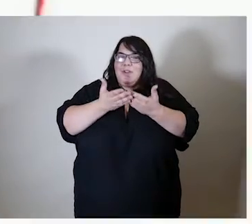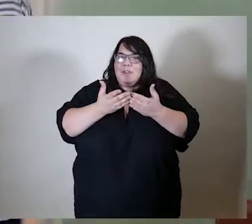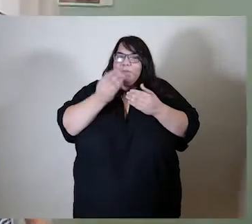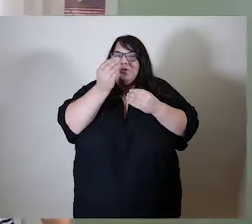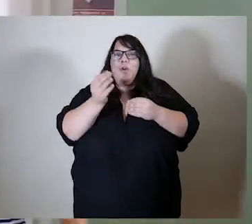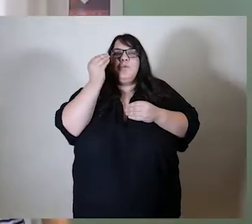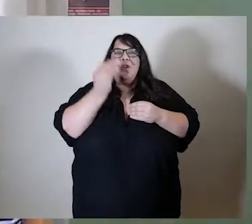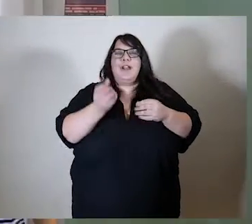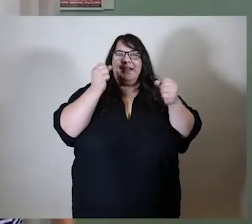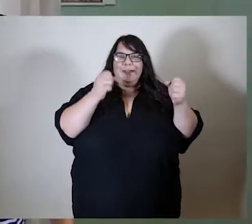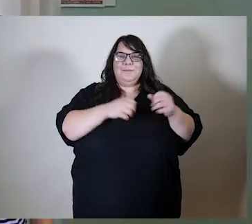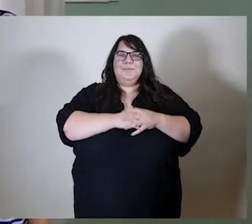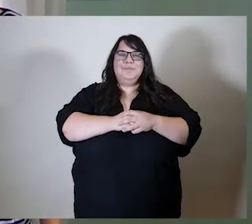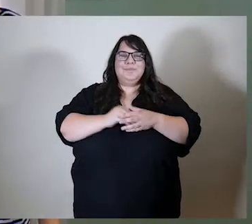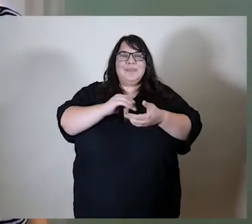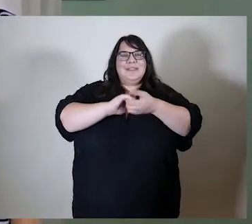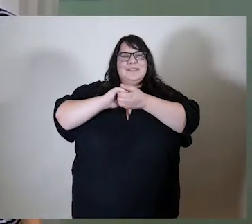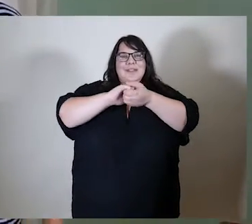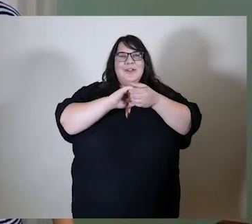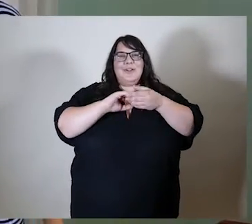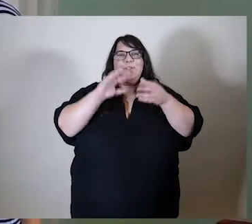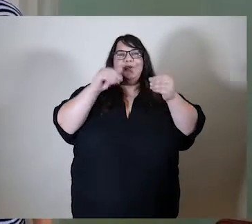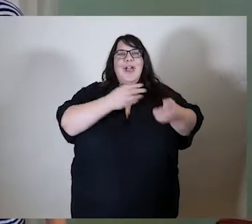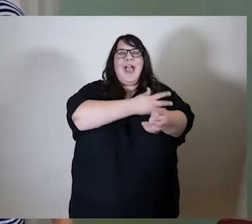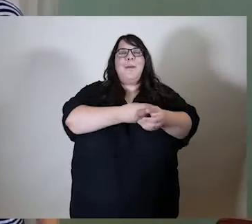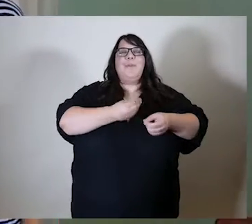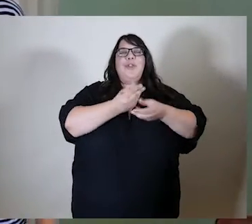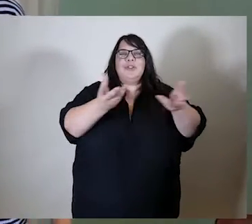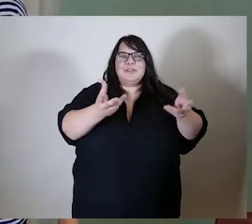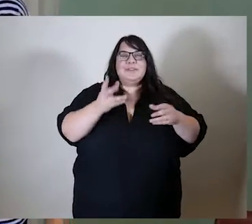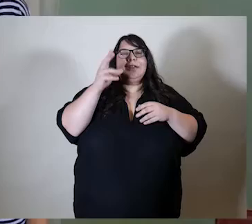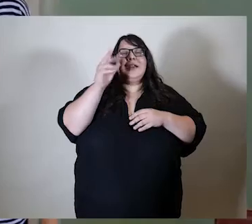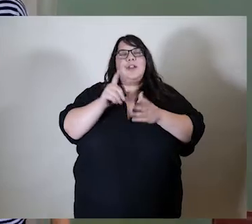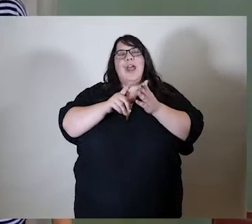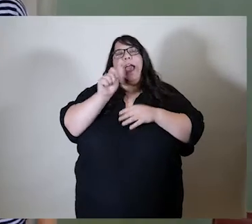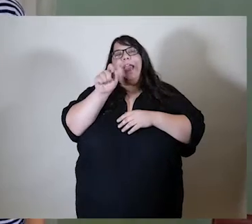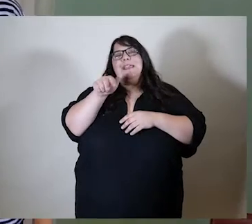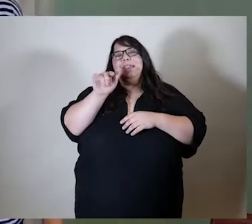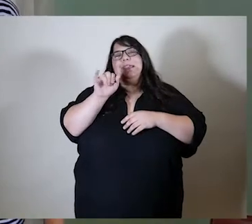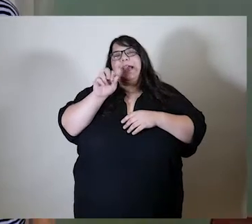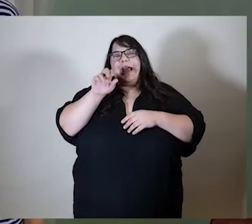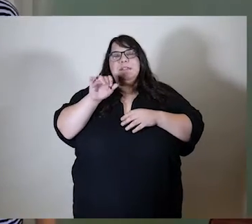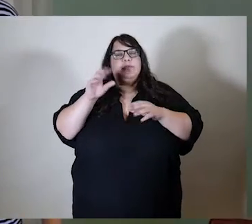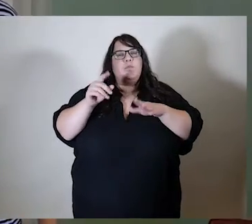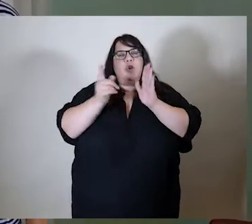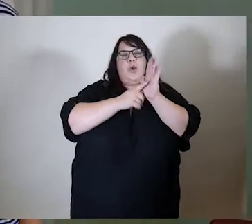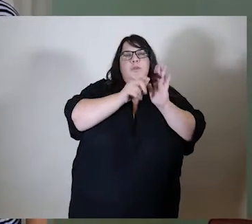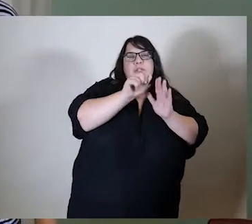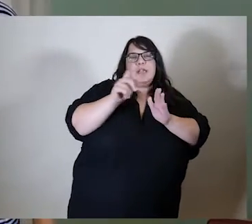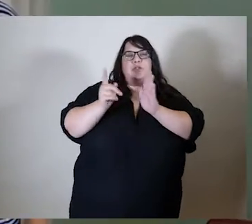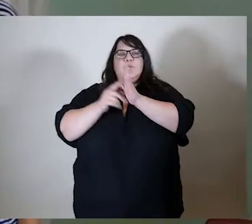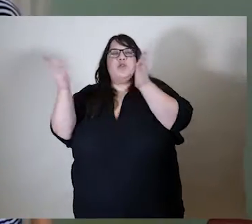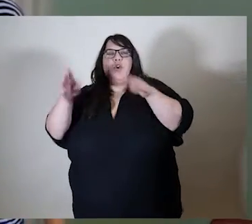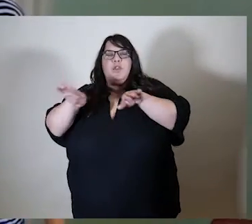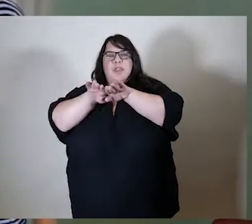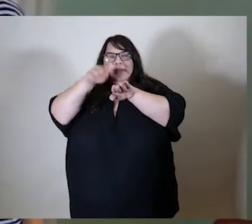υγεία. Ο Σύλλογος Εθελοντών Αιμοδοτών Ανατολικής Αιγιάλιας Οδεσμός δραστηριοποιείται στα σύνορα του νομού Αχαΐας με την